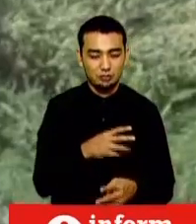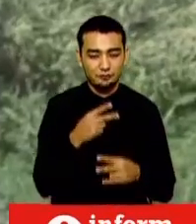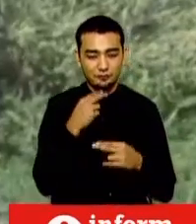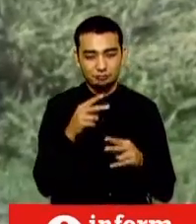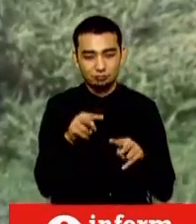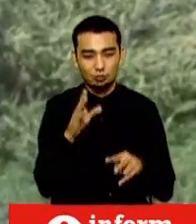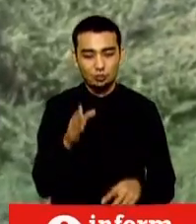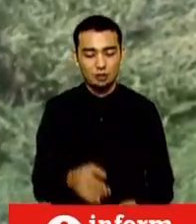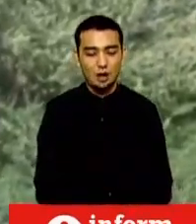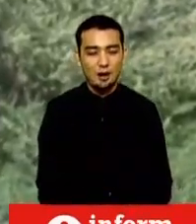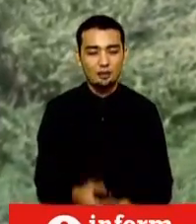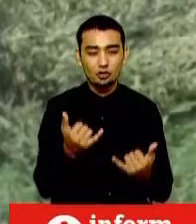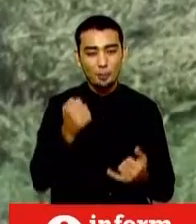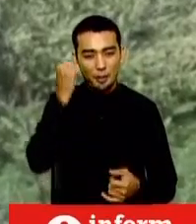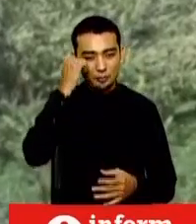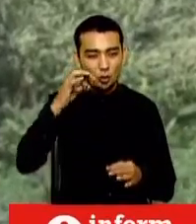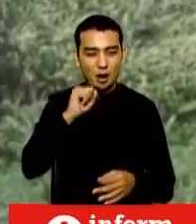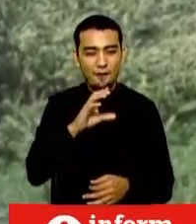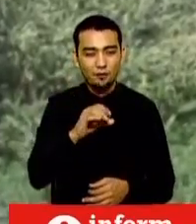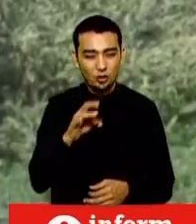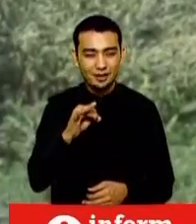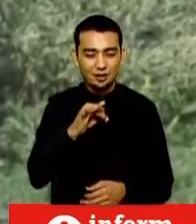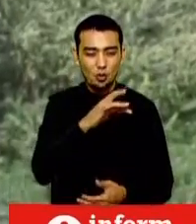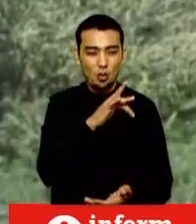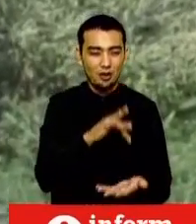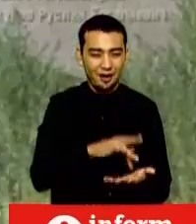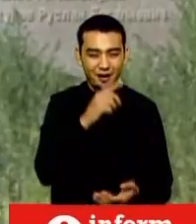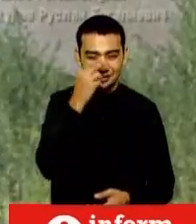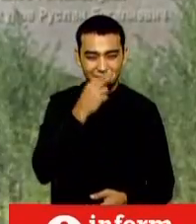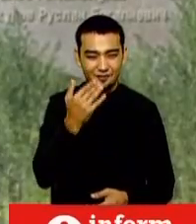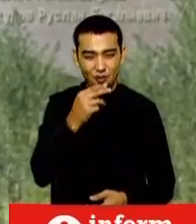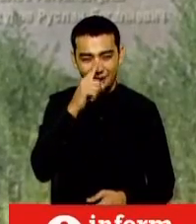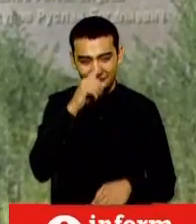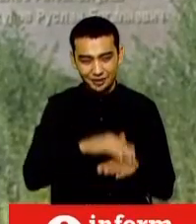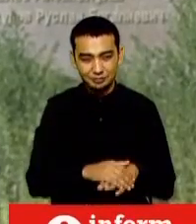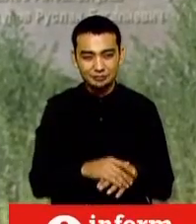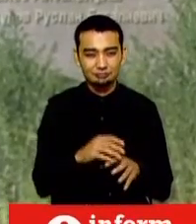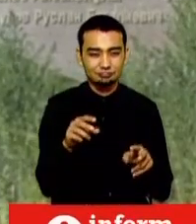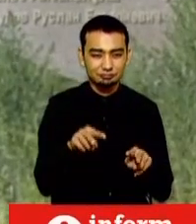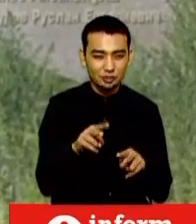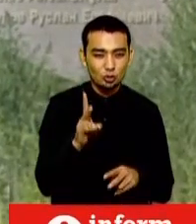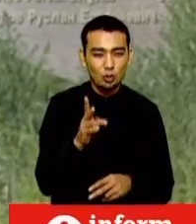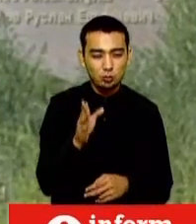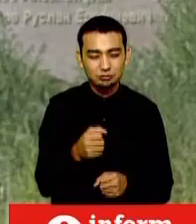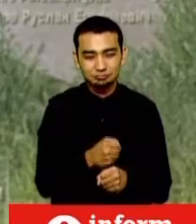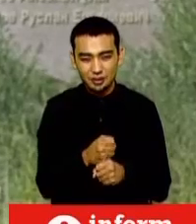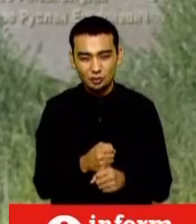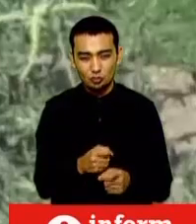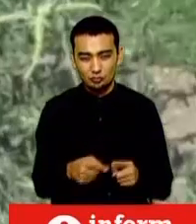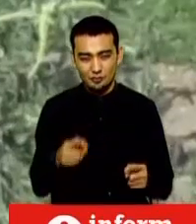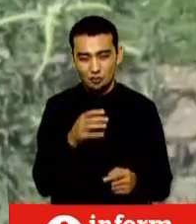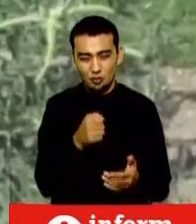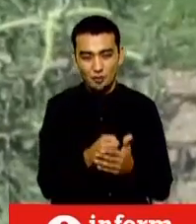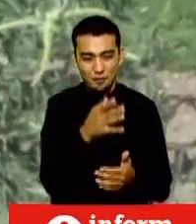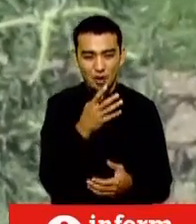болады. Әзірге ескерткіштің авторы мен Астана қаласының әкімдігі құрылысшылар ескерткішін күтіп баптаумен кім айналысу керек екенін шешкенше, бұл